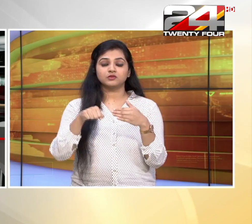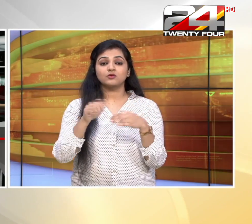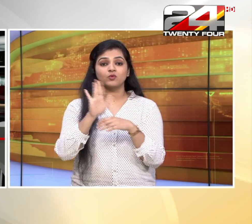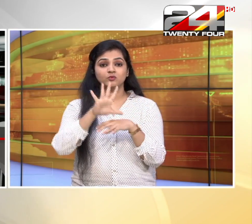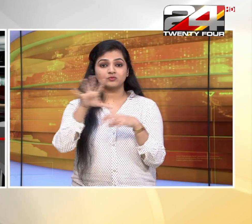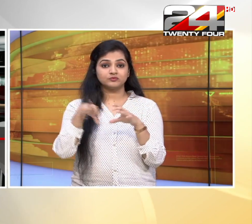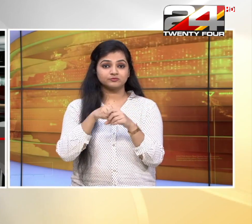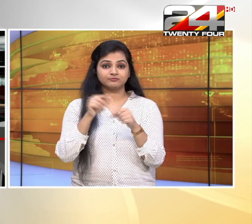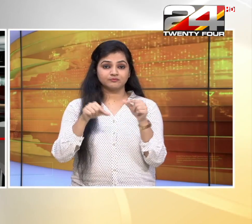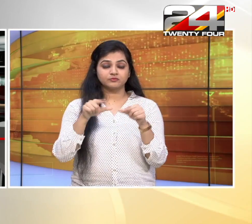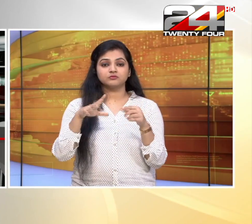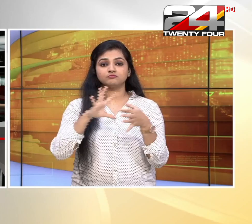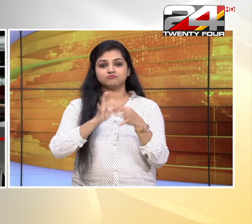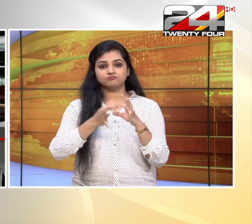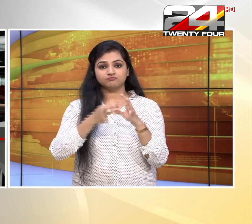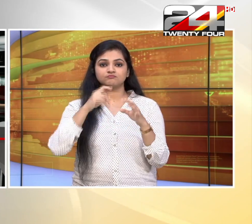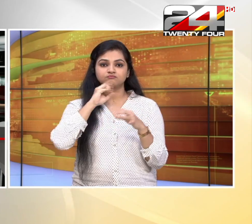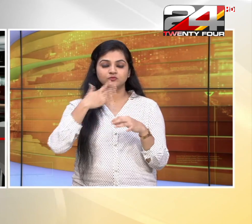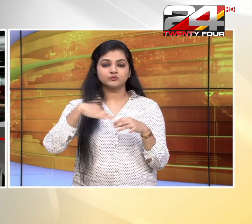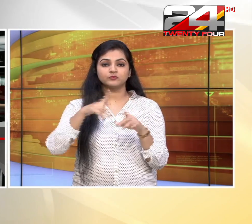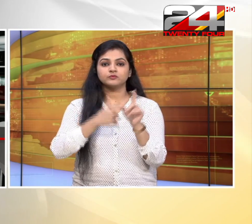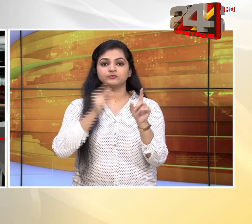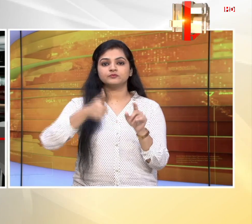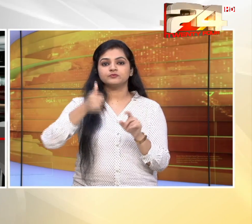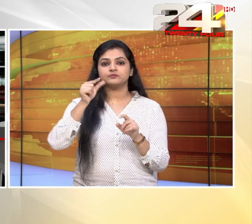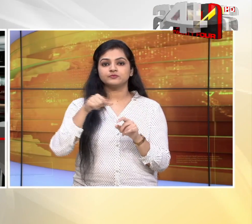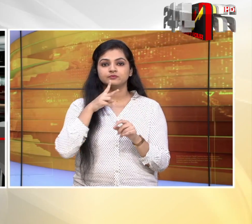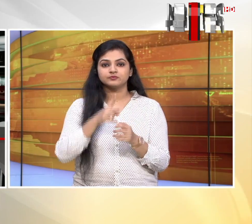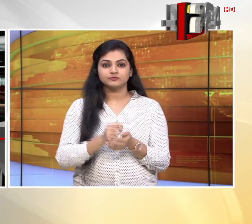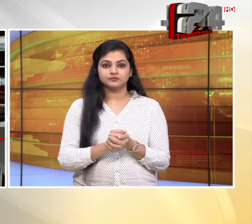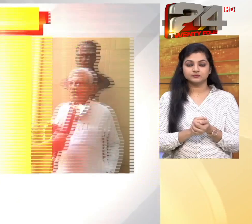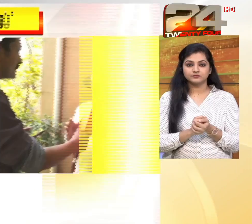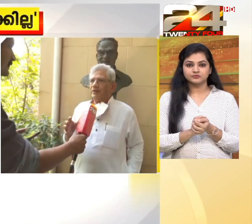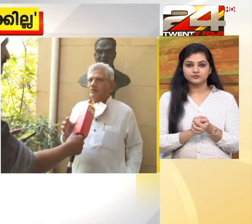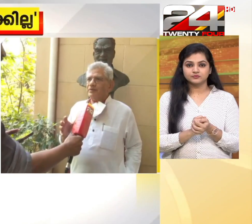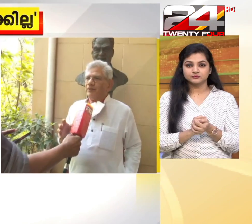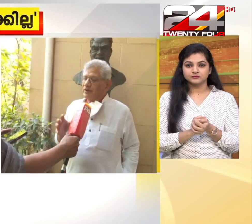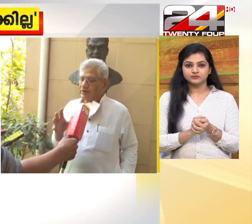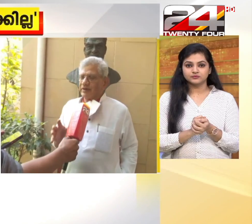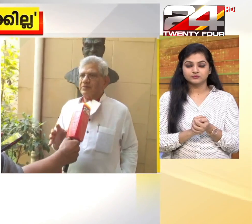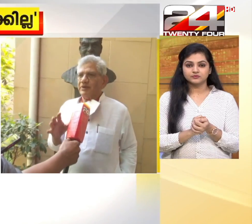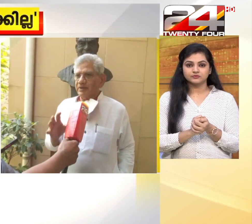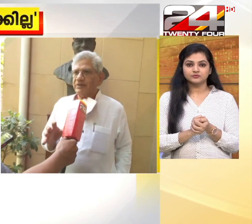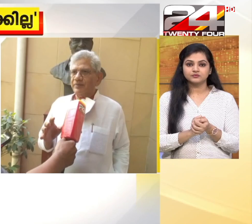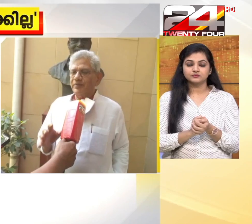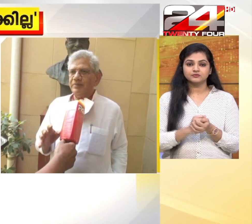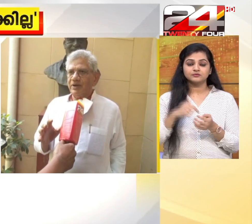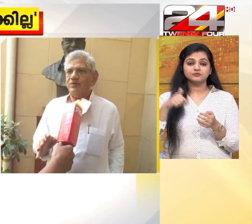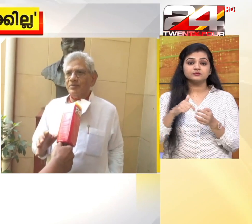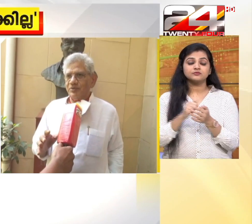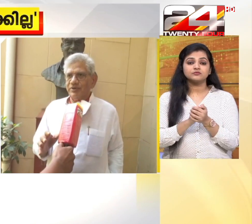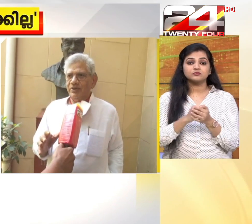കോൺഗ്രസ് അടക്കമുള്ള പാർട്ടികളോട് സഹകരിക്കാൻ ആഹ്വാനം ചെയ്യുമെന്നും യെച്ചൂരി പറഞ്ഞു. Many comrades with very rich experience and very